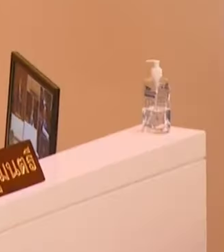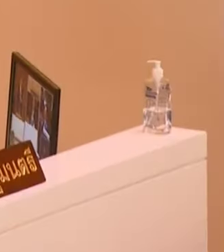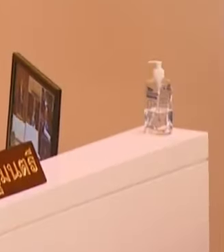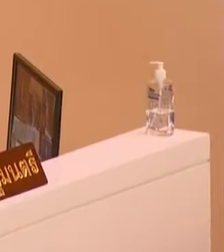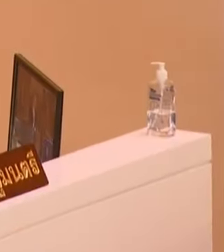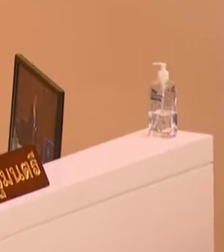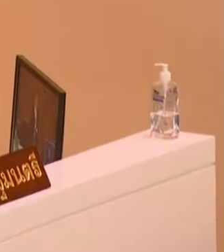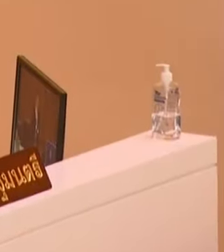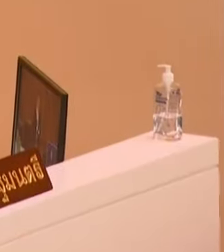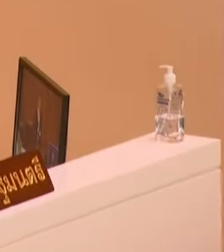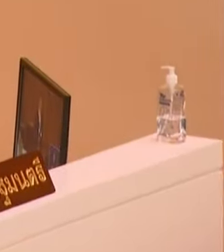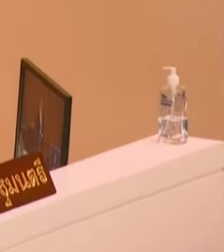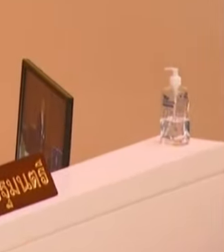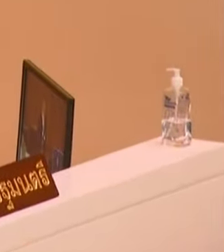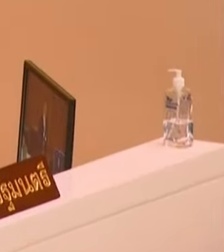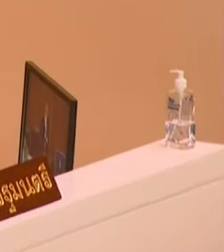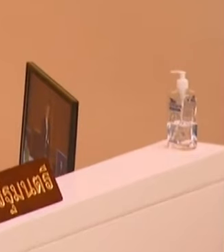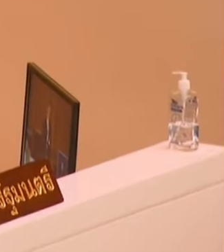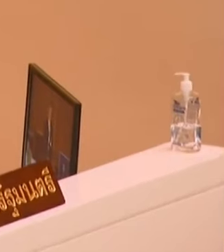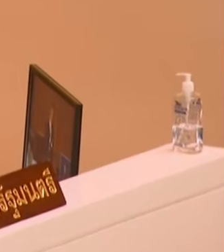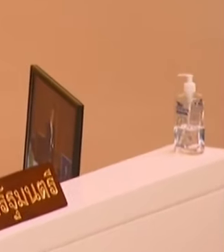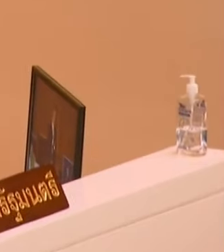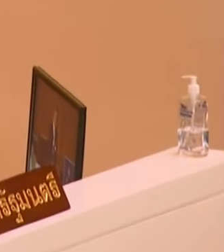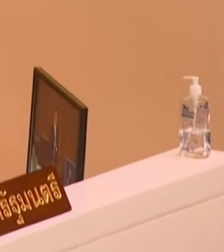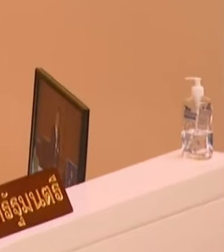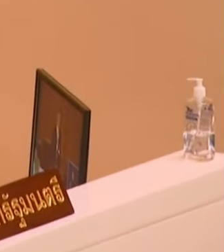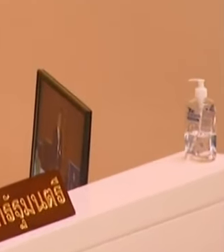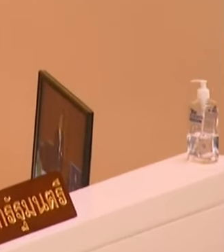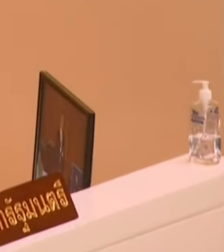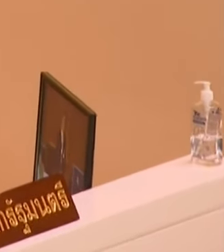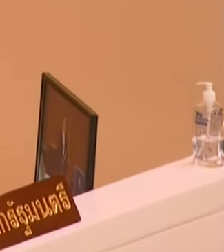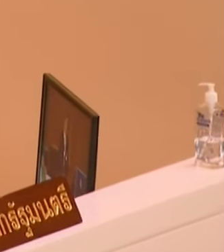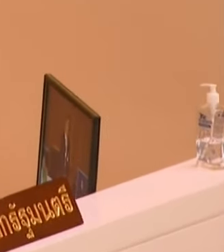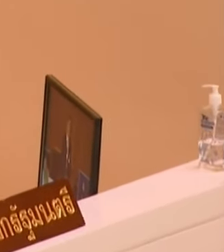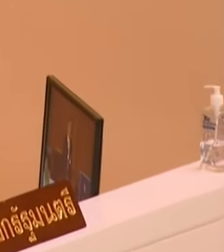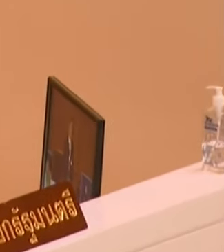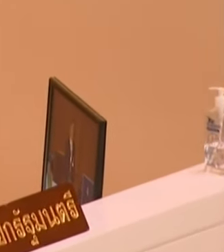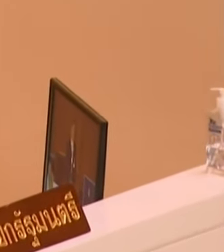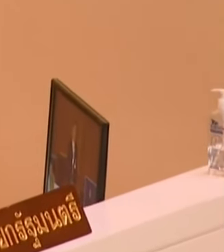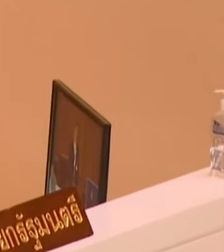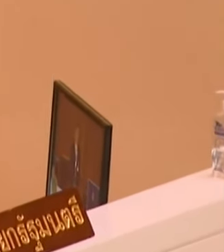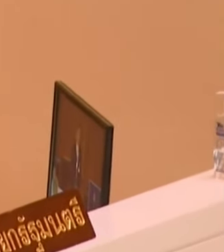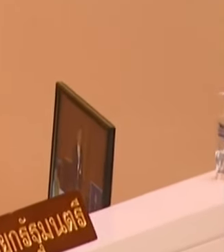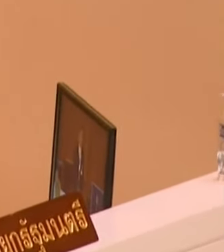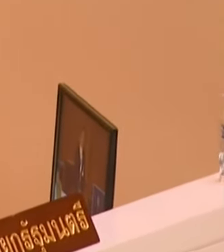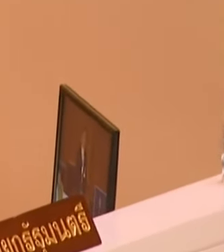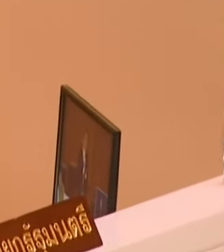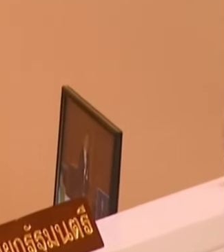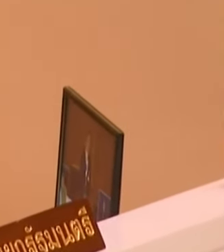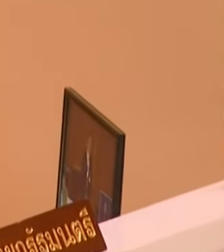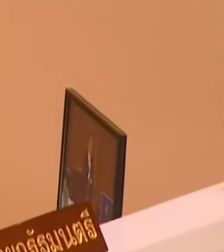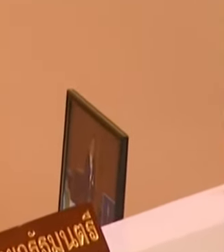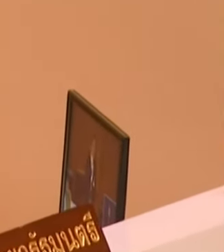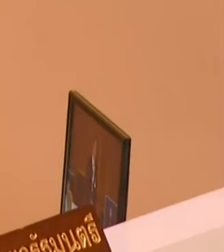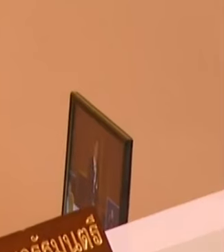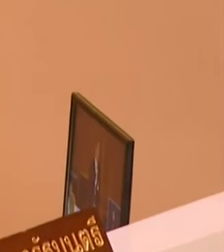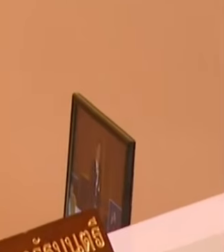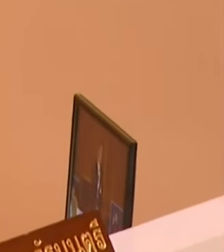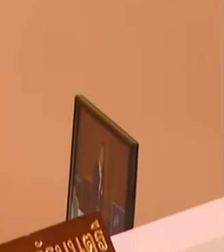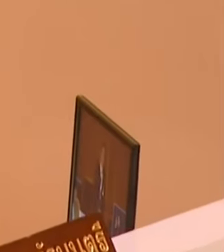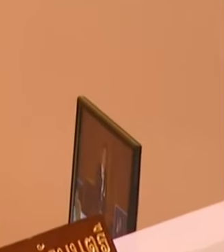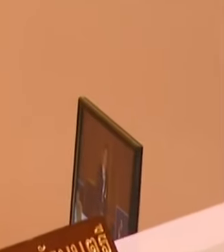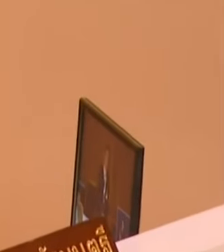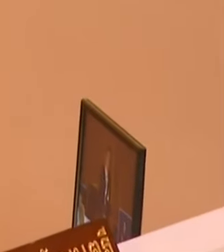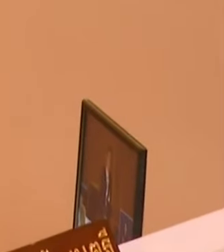ว่าการกระทรวงมหาดไทยมันล้ำเส้นรัฐบาลมากนะคนตบมือนิยมชมชอบแต่ในขณะเดียวกันนะ